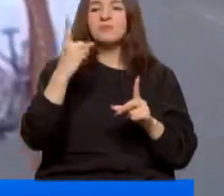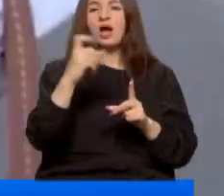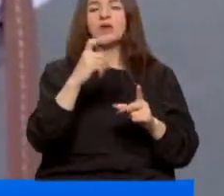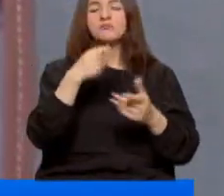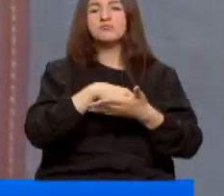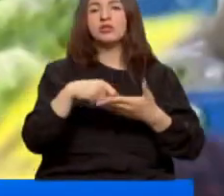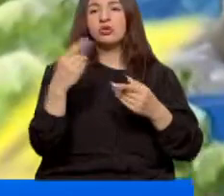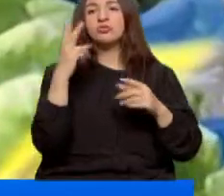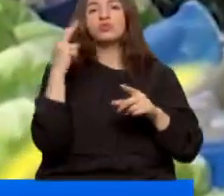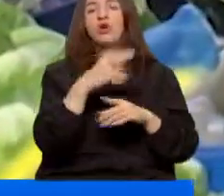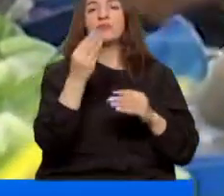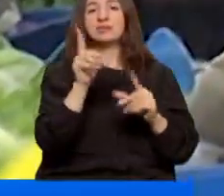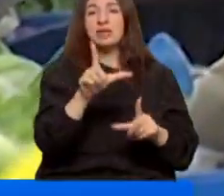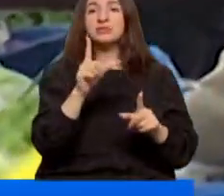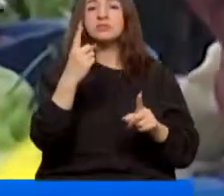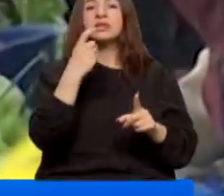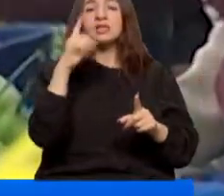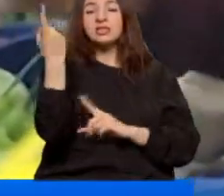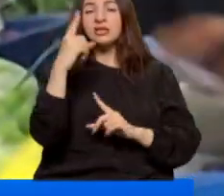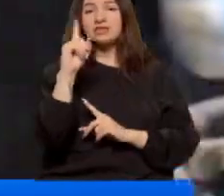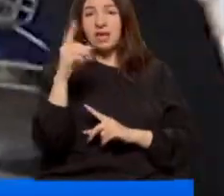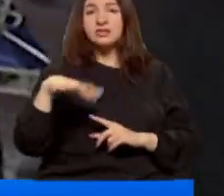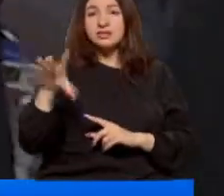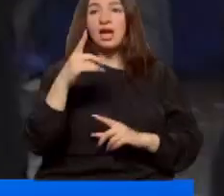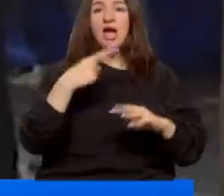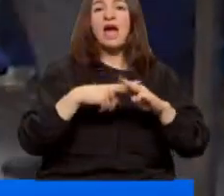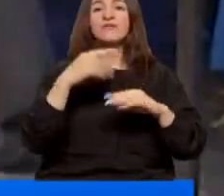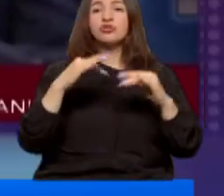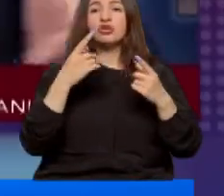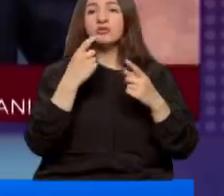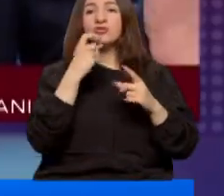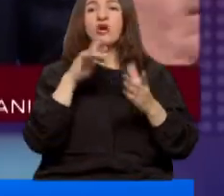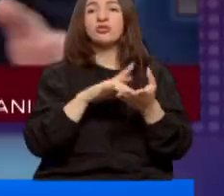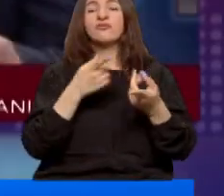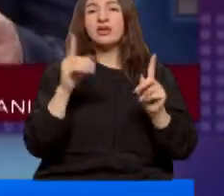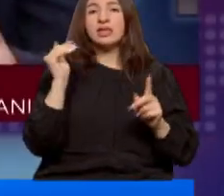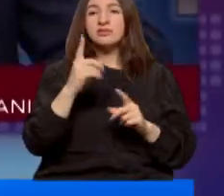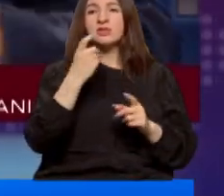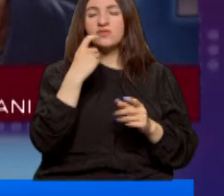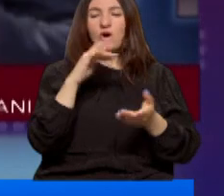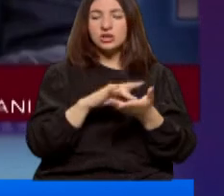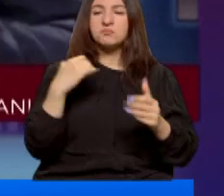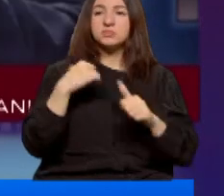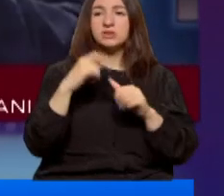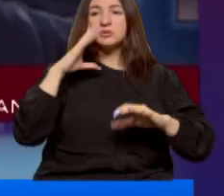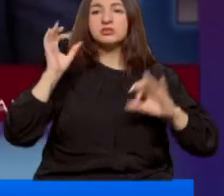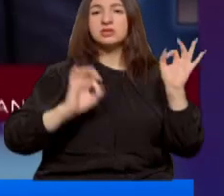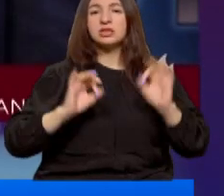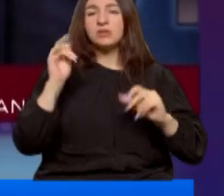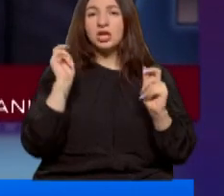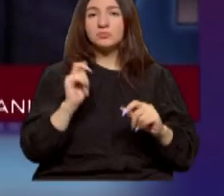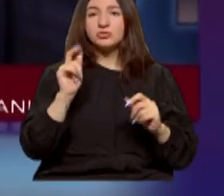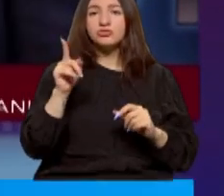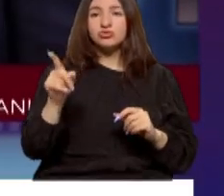etti. İktidardansa yine yıl ortası enflasyon farkı açıklaması geldi. Şimdi yıl ortasında yeniden bir değerlendirme